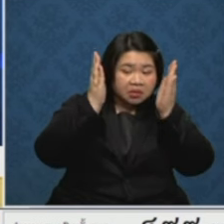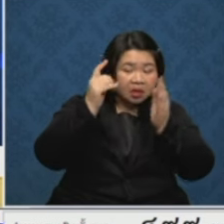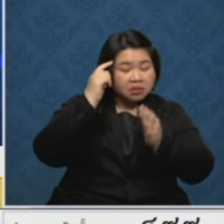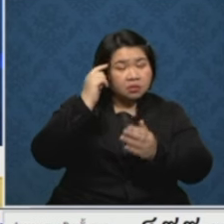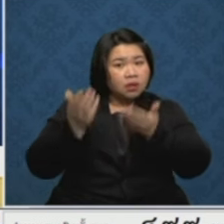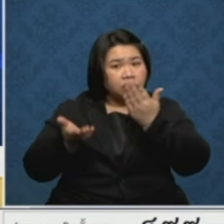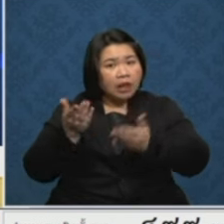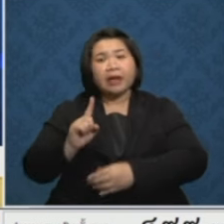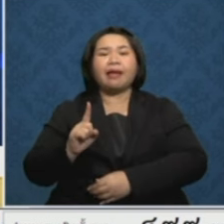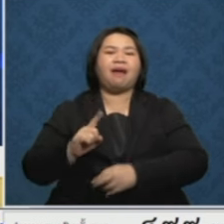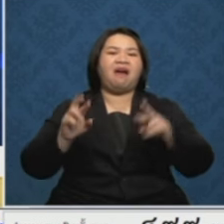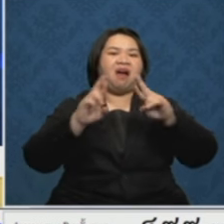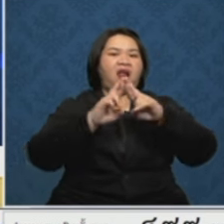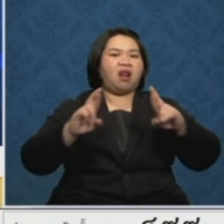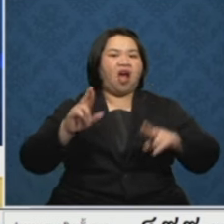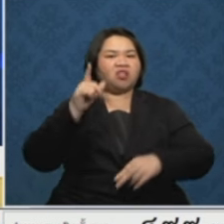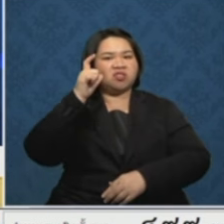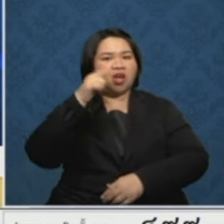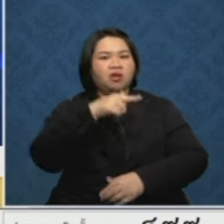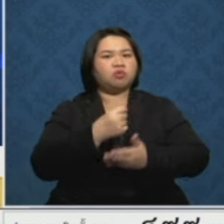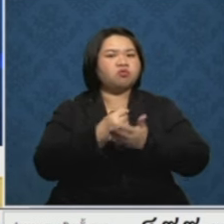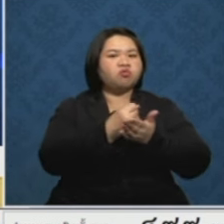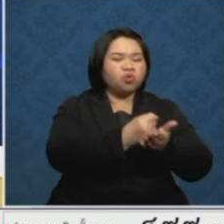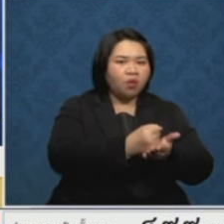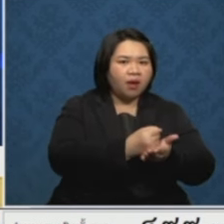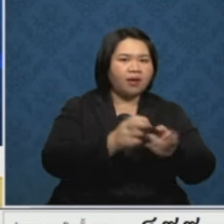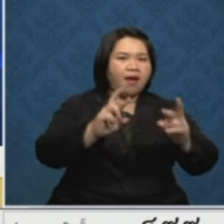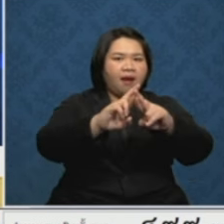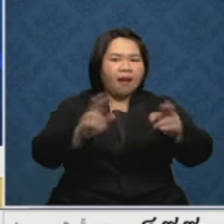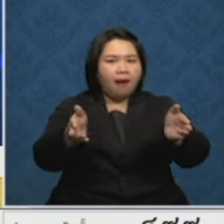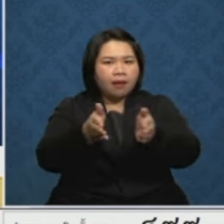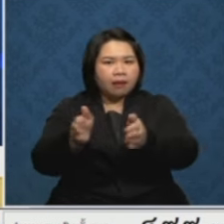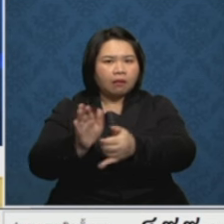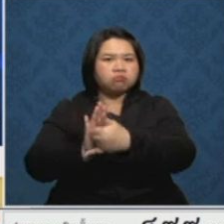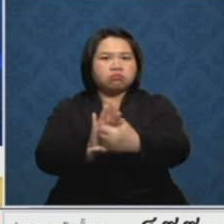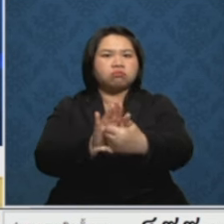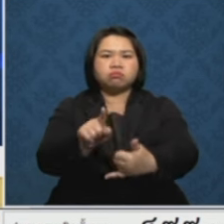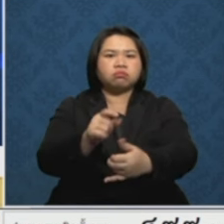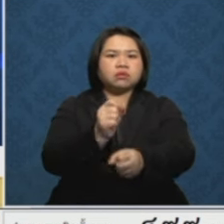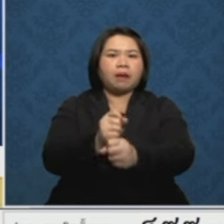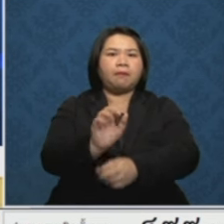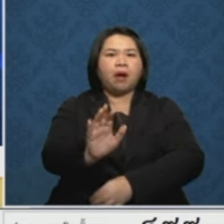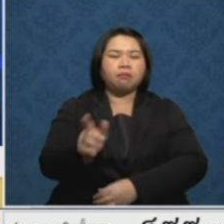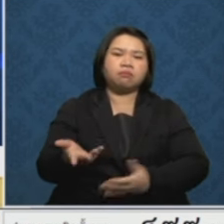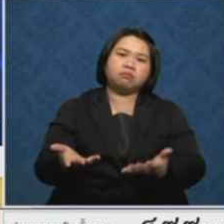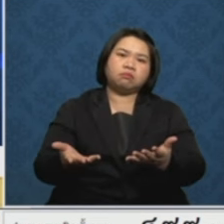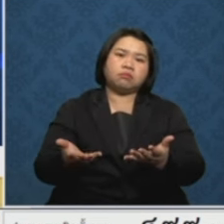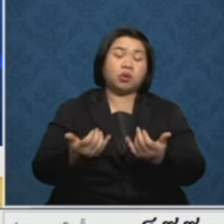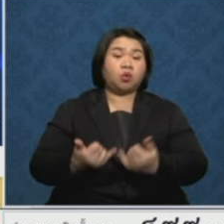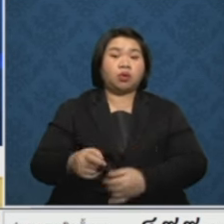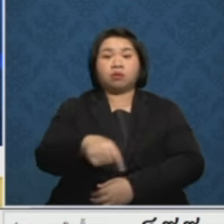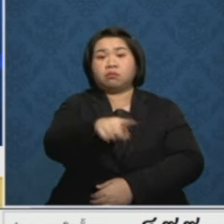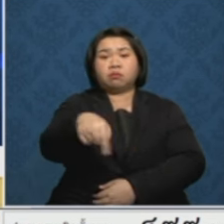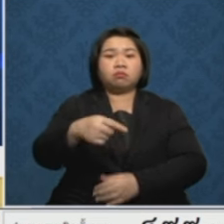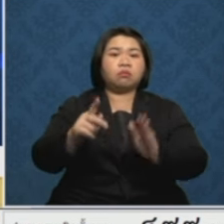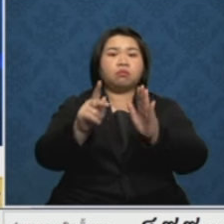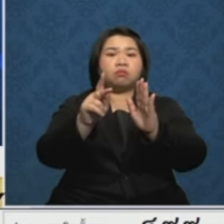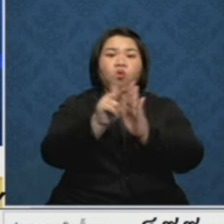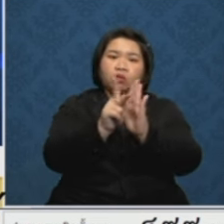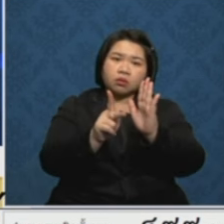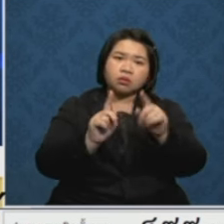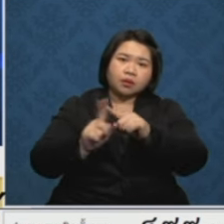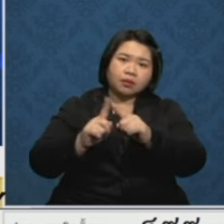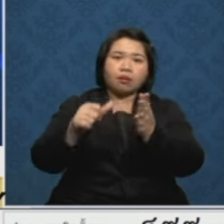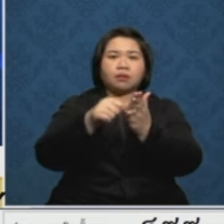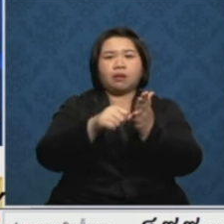อค้าปลีกรายใหญ่แล้วก็กีดกันรายย่อยโดยไม่รู้ตัวจนถึงทุกวันนี้ก็ยังไม่ได้มีการแก้ไ